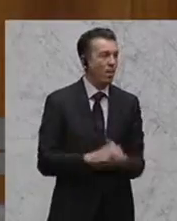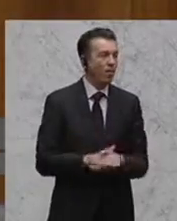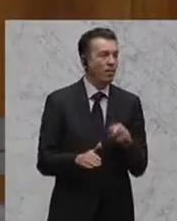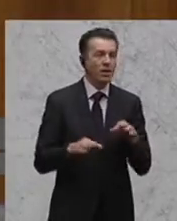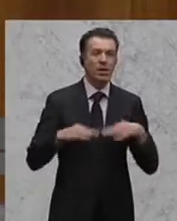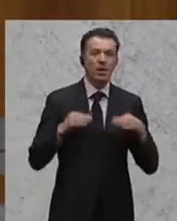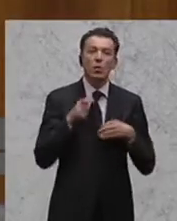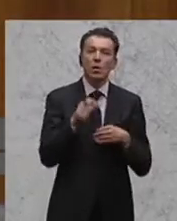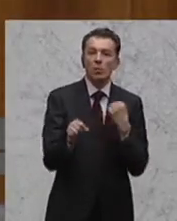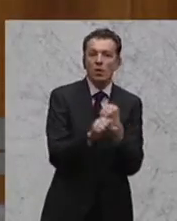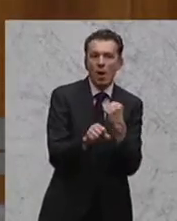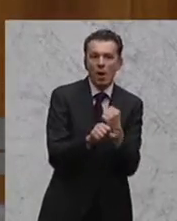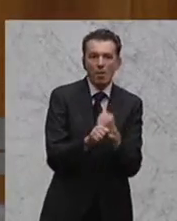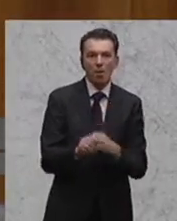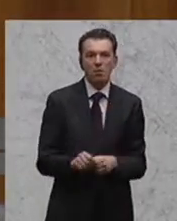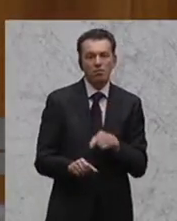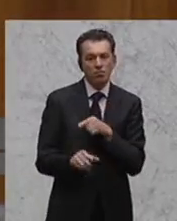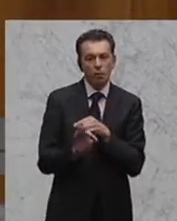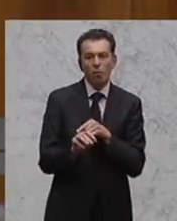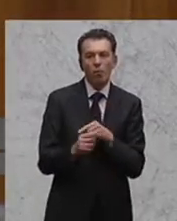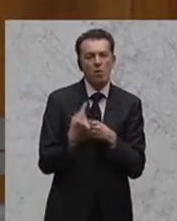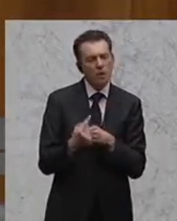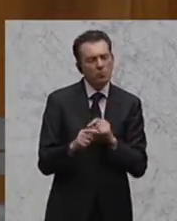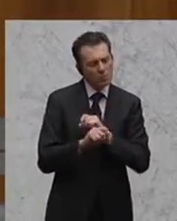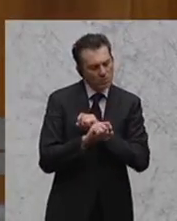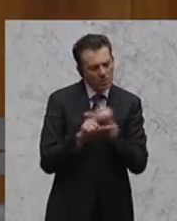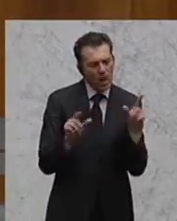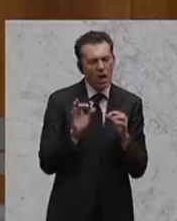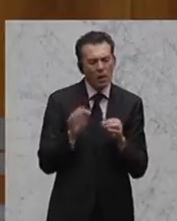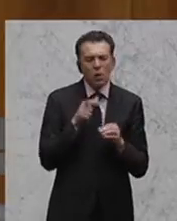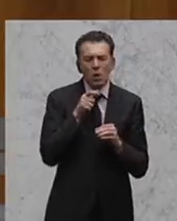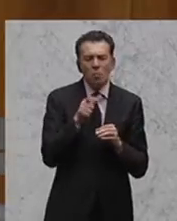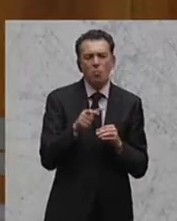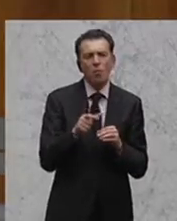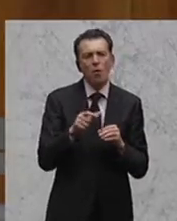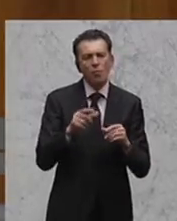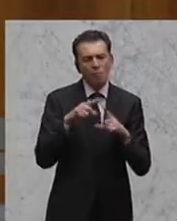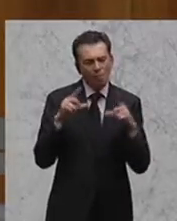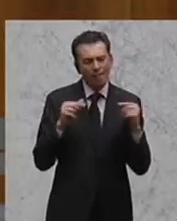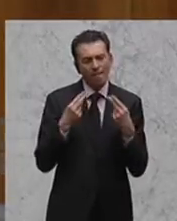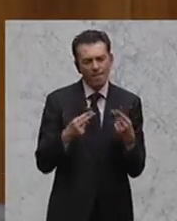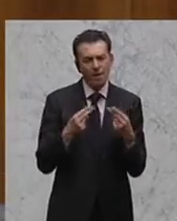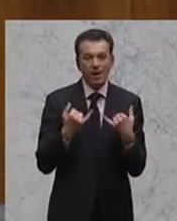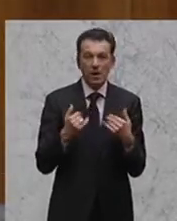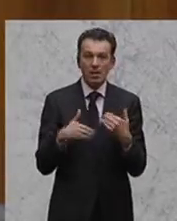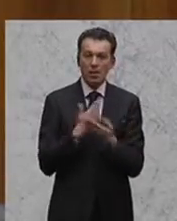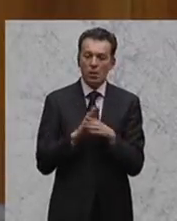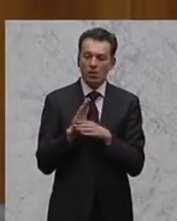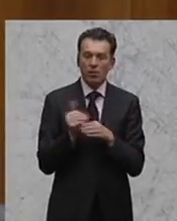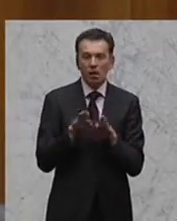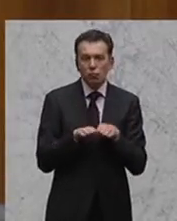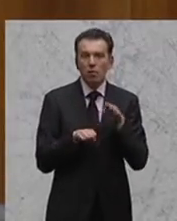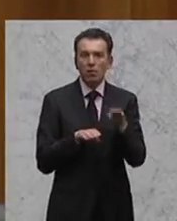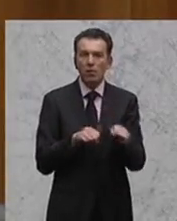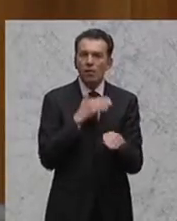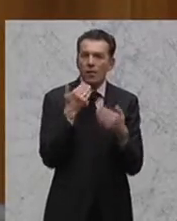in den Gesundheitsberufen tätig sind. Ich finde, sie verdienen sich klare, gute Berufsbilder. Ich glaube, mit diesem Gesetz sind wir wieder einen Schritt weiterkommen. Und ich danke Ihnen